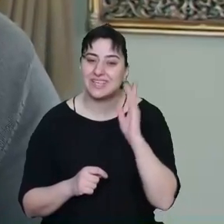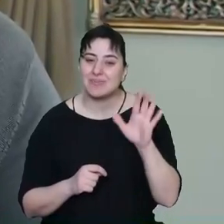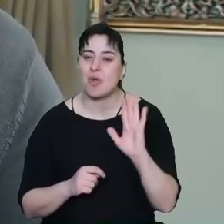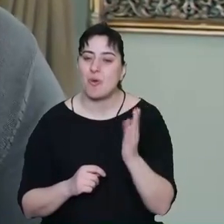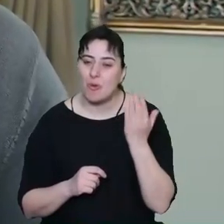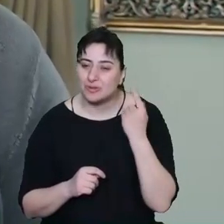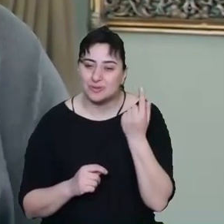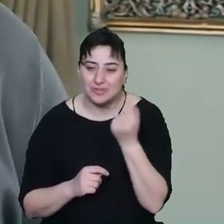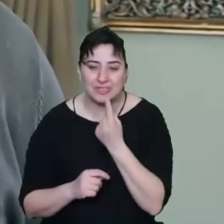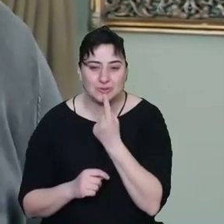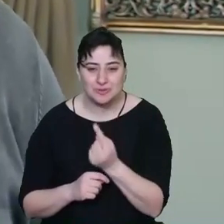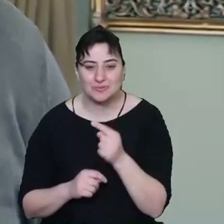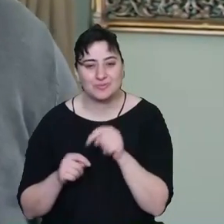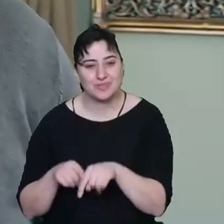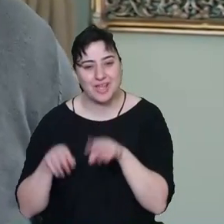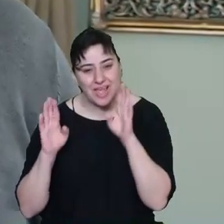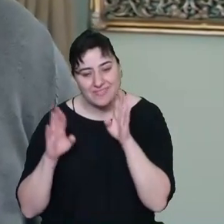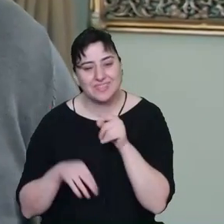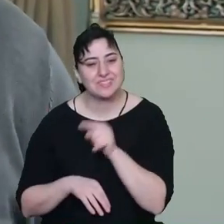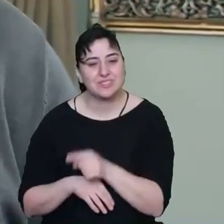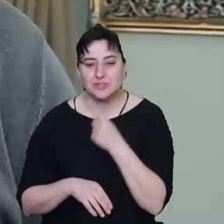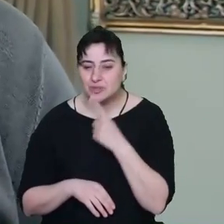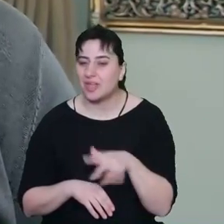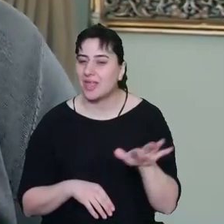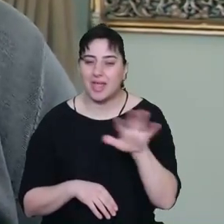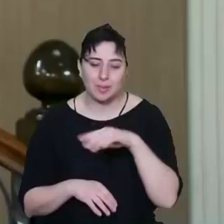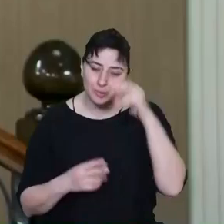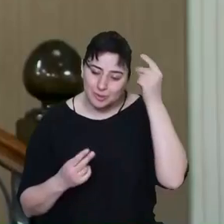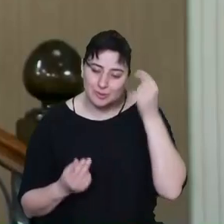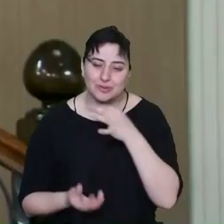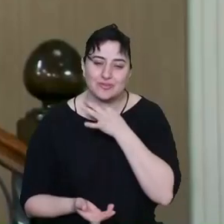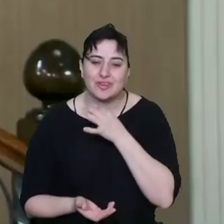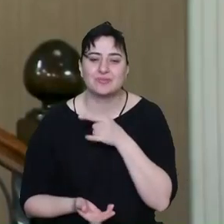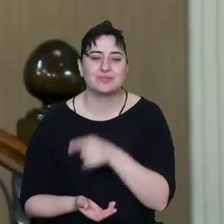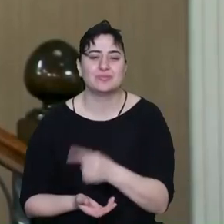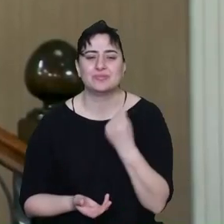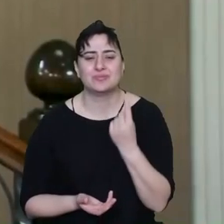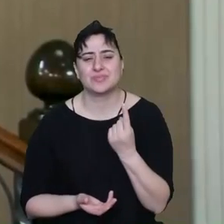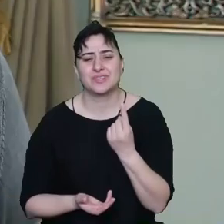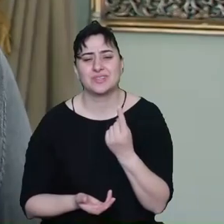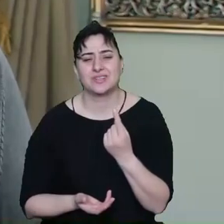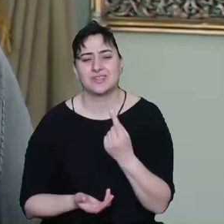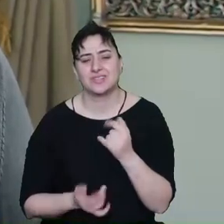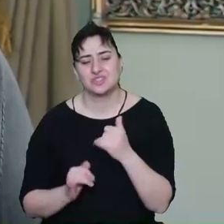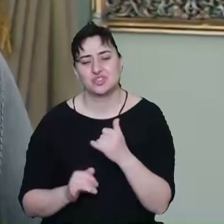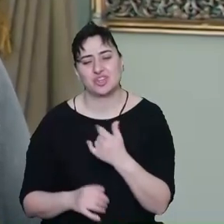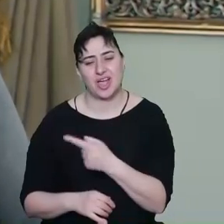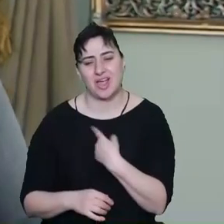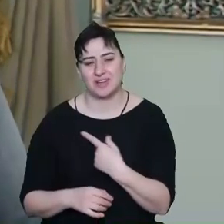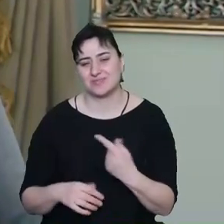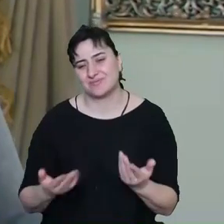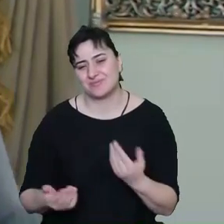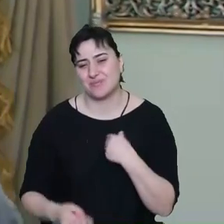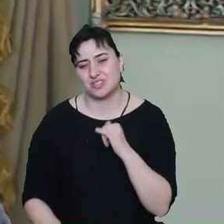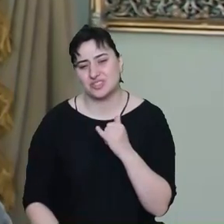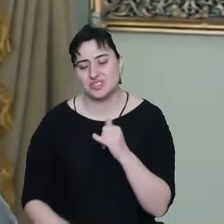gitmeden çok küçük bir şey söyleyeyim. Bu hayvanın söylediği bütün her şeyi unutun. O tamamen bir hani bizim aramızda şakalaşma gibi.